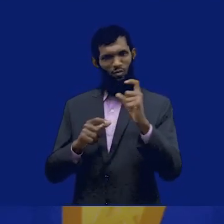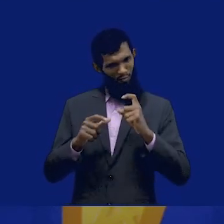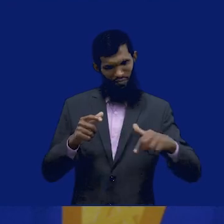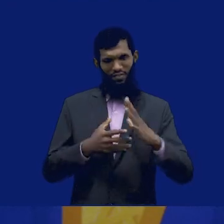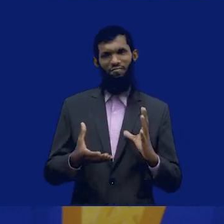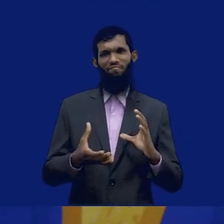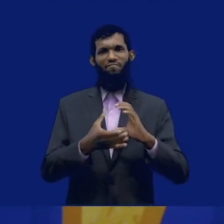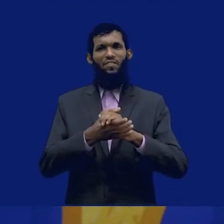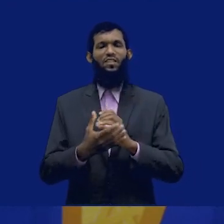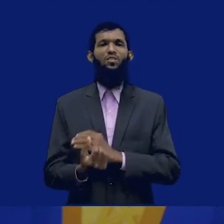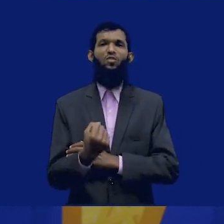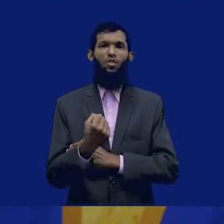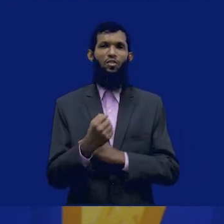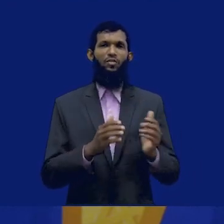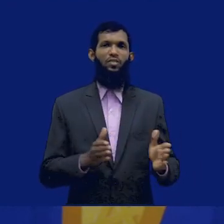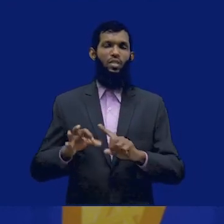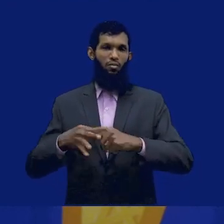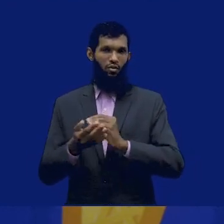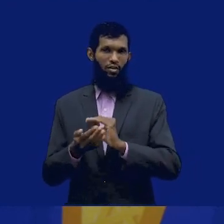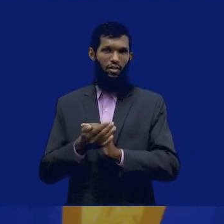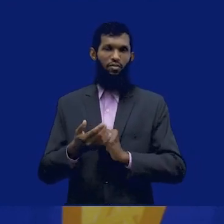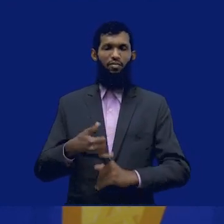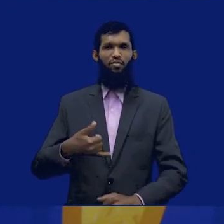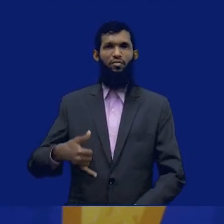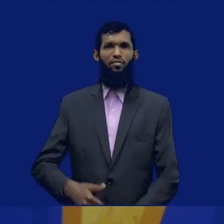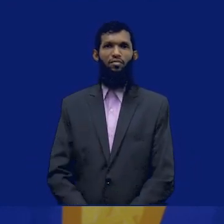ta'ala says, لَيْسَ الْبِرَّ أَن تُوَلُّوا